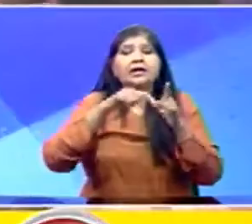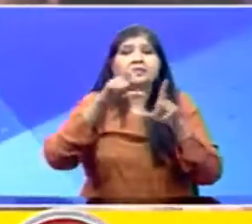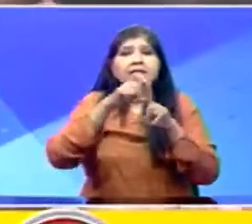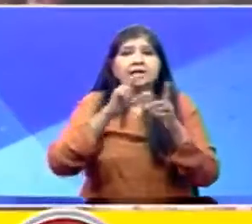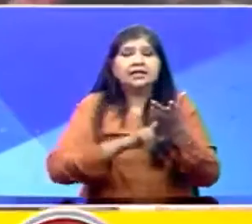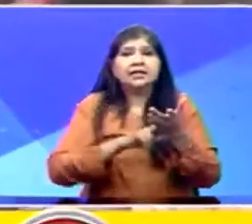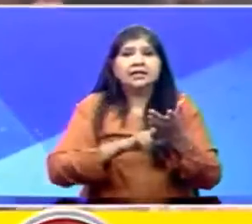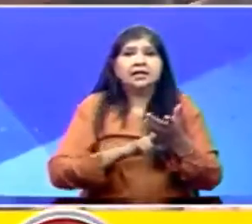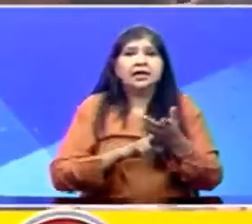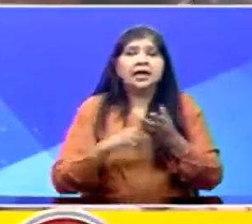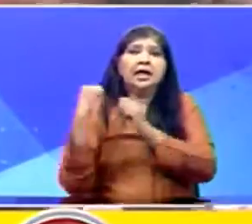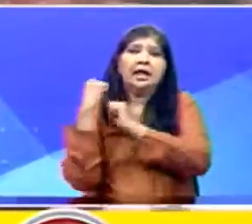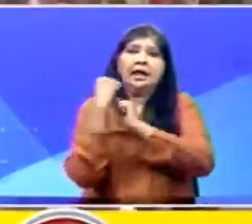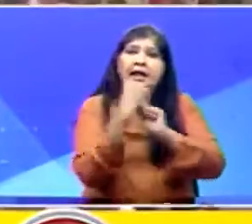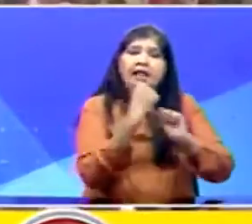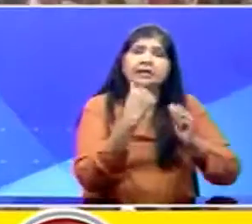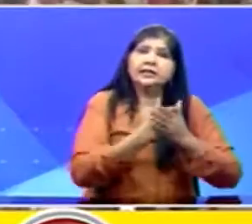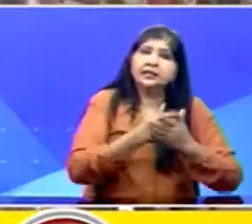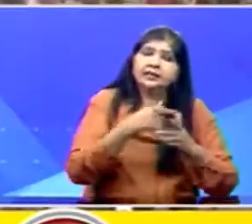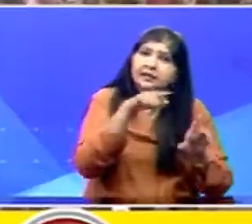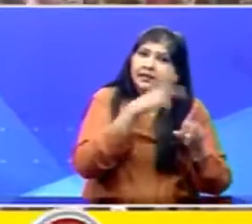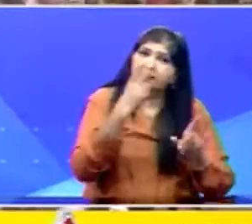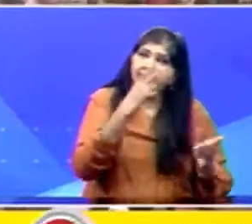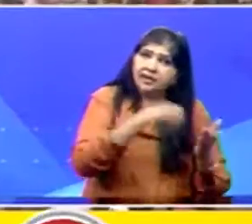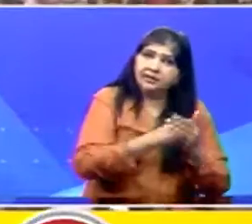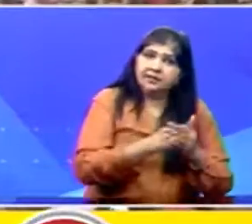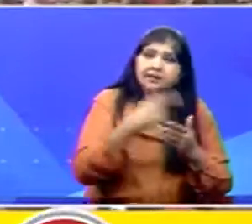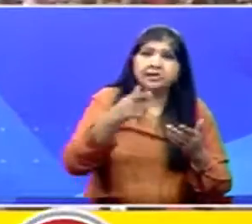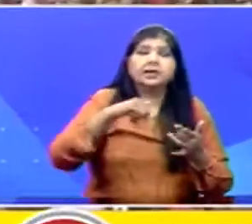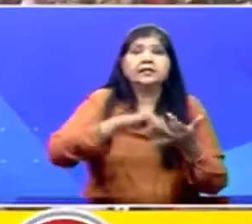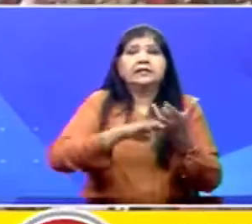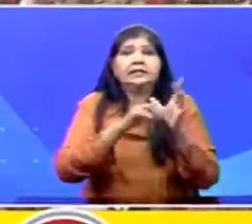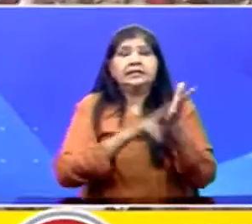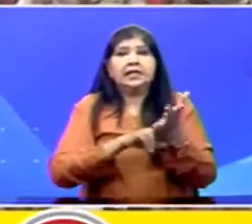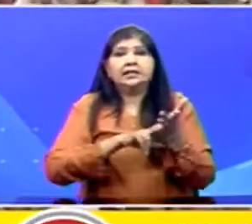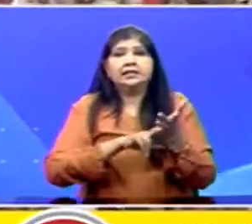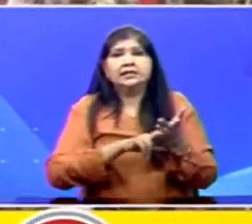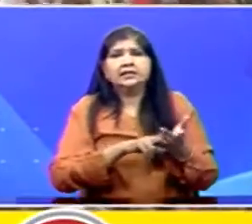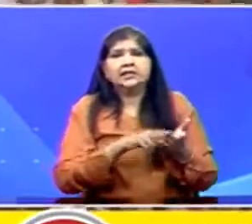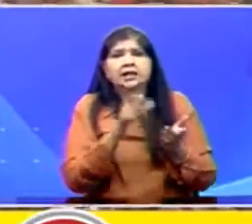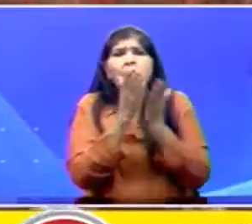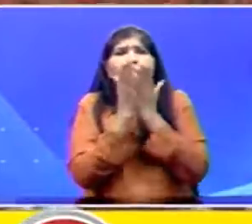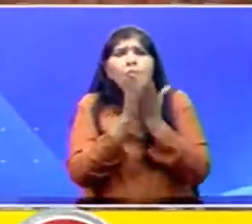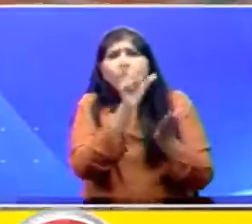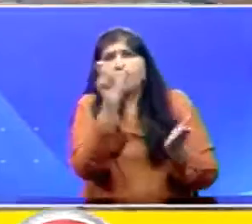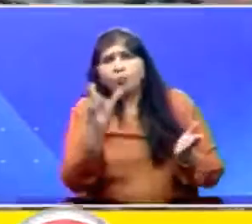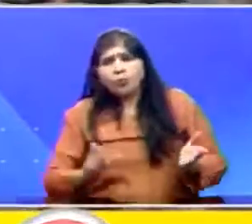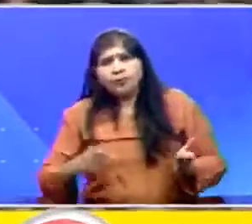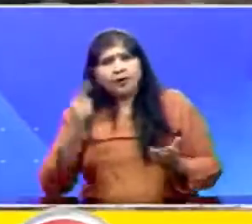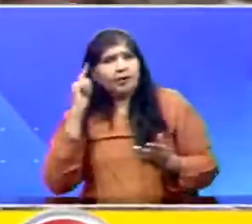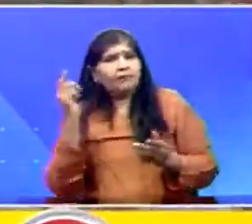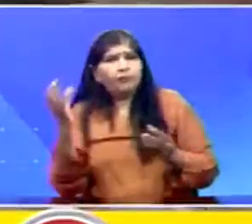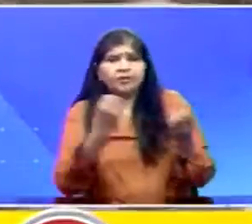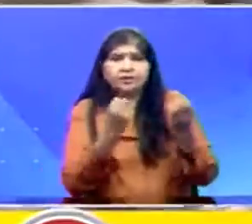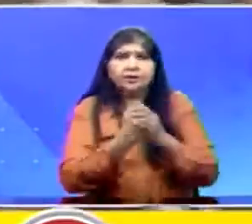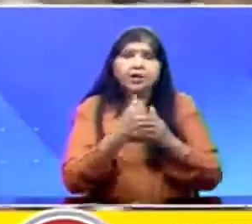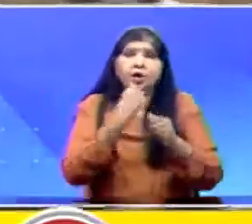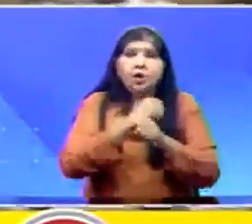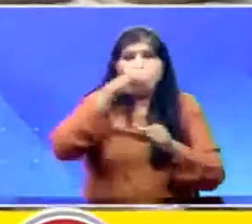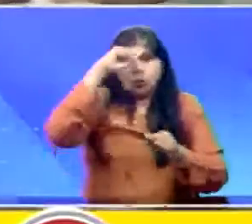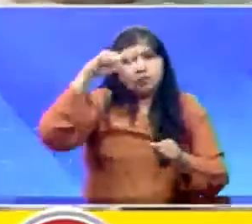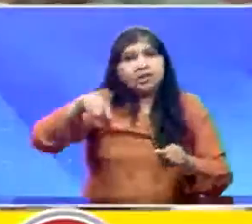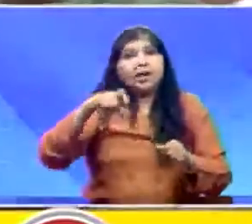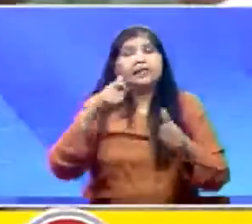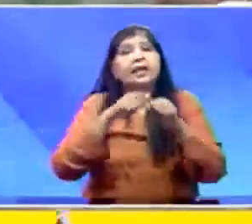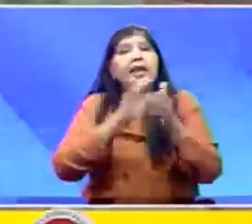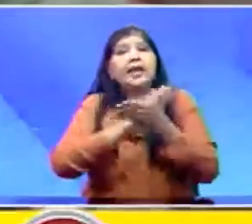रत्यात्रा इस तरह संस्कुरू स्लोकों में बरनन मिलता है गुजरात के अमदाबाद में